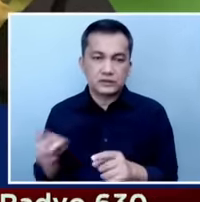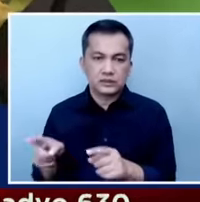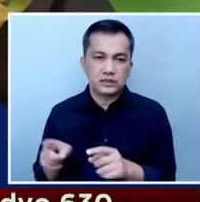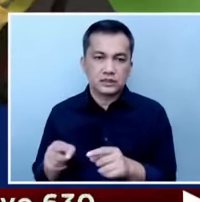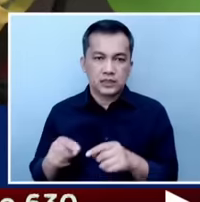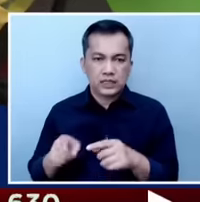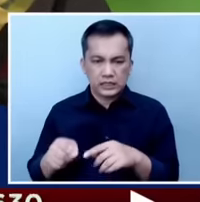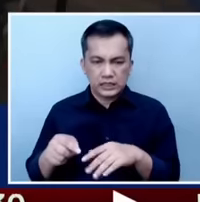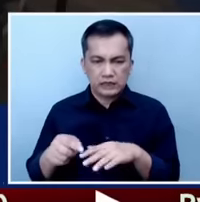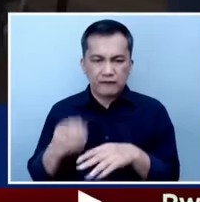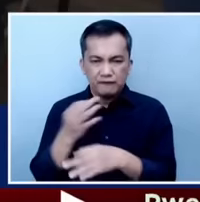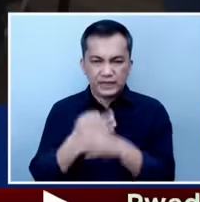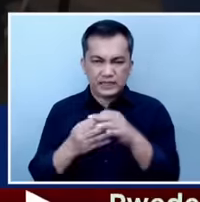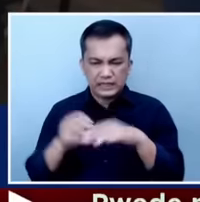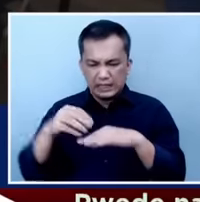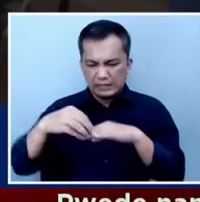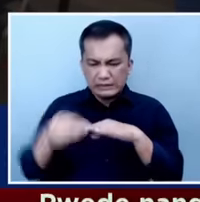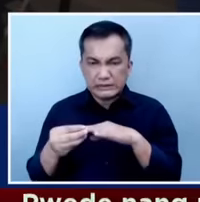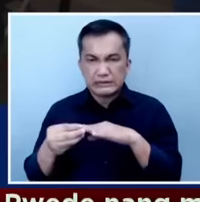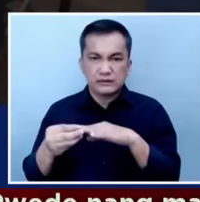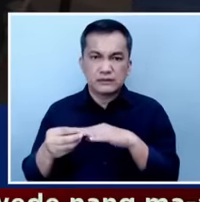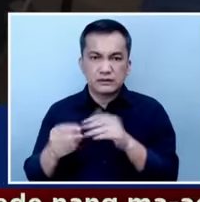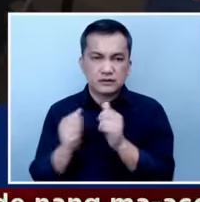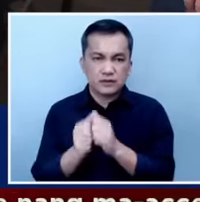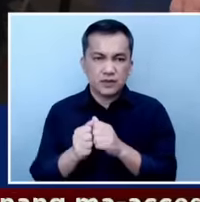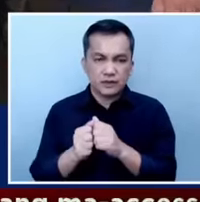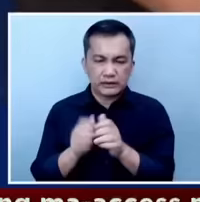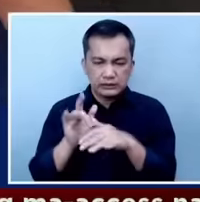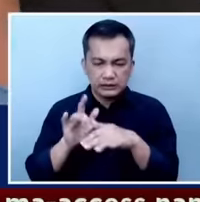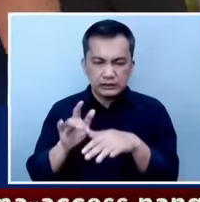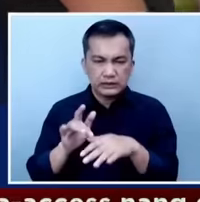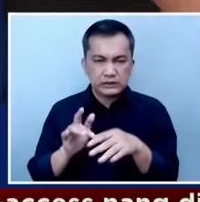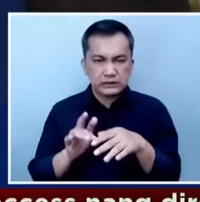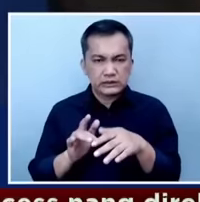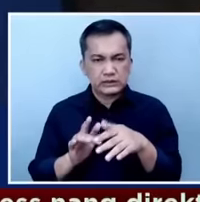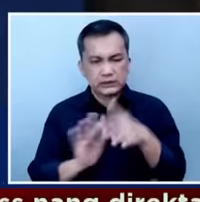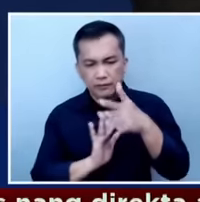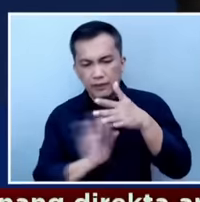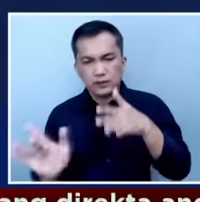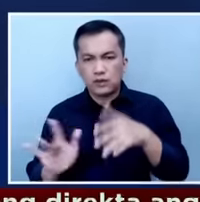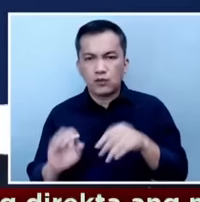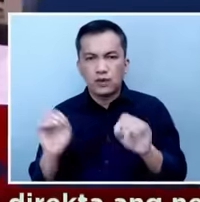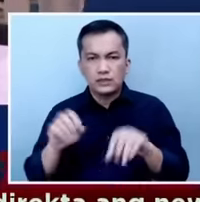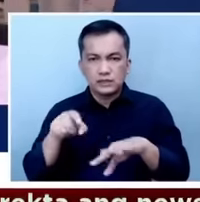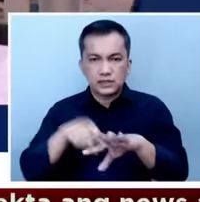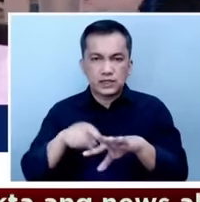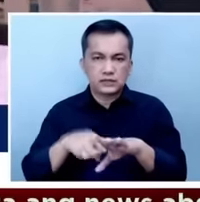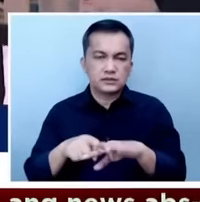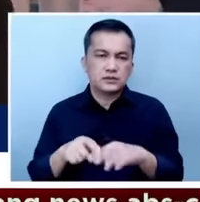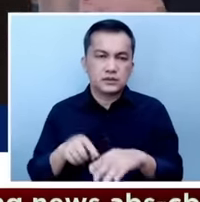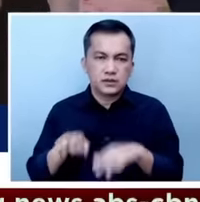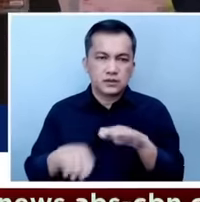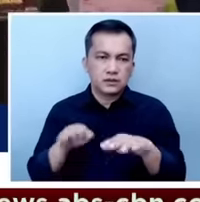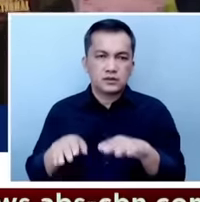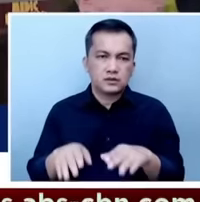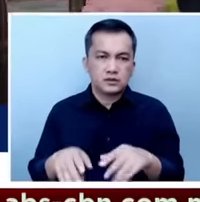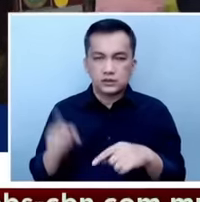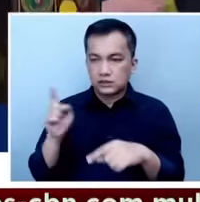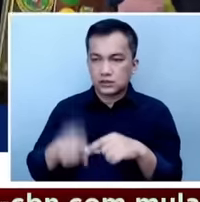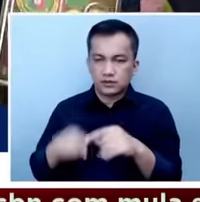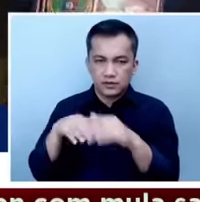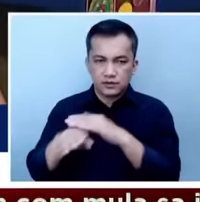nasugatan sa paa na sumama sa prosesyon ng nakayapak. Since hindi makapasok yung mga sasakyan, kailangan namin